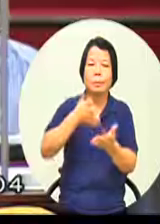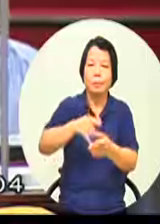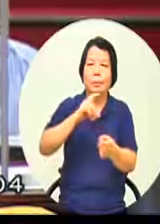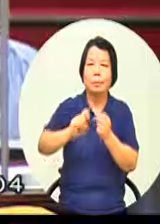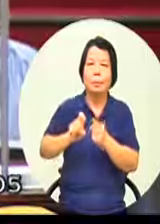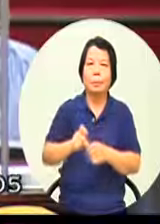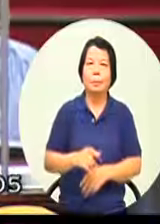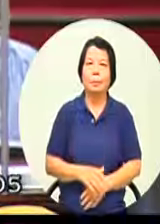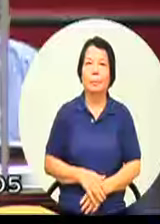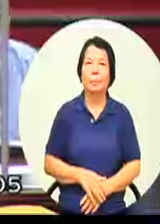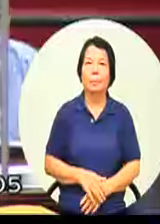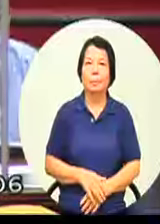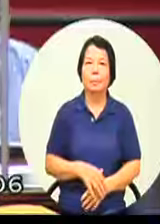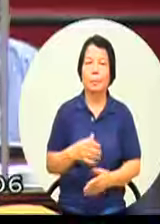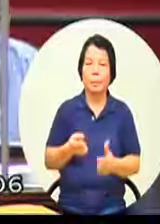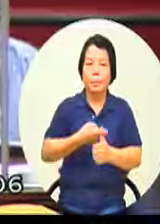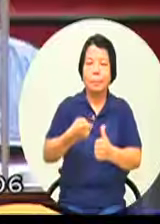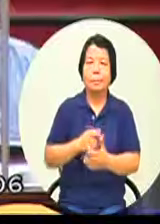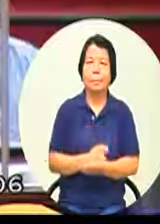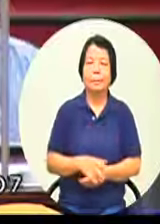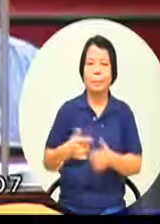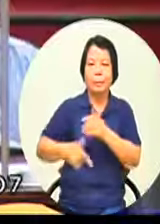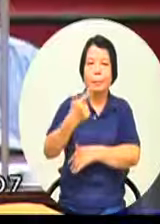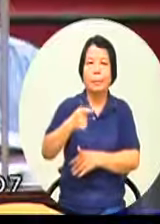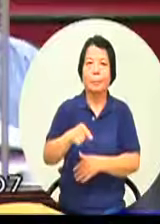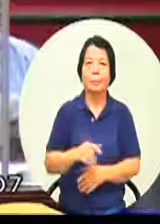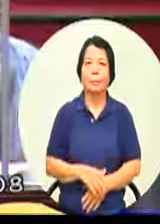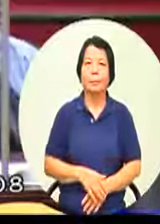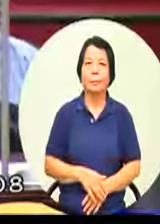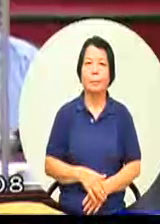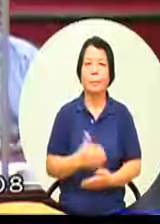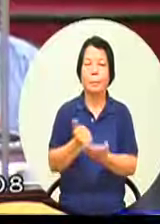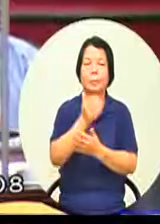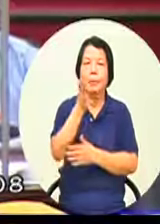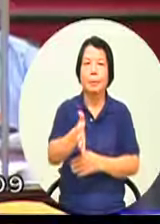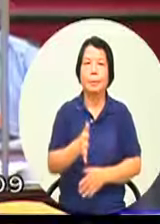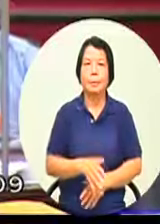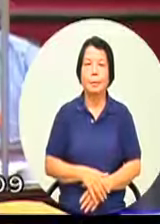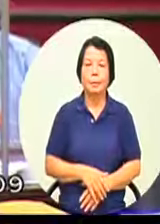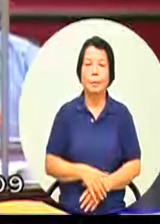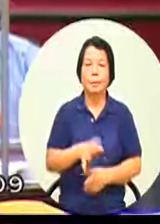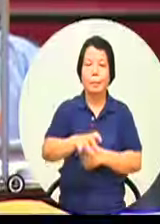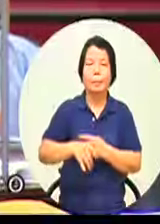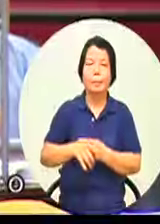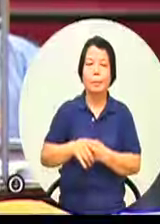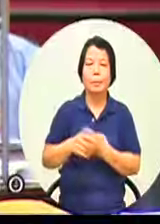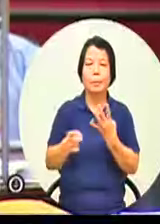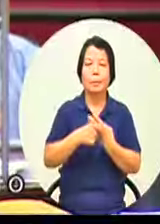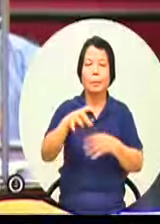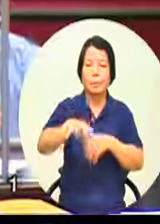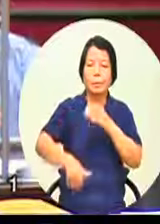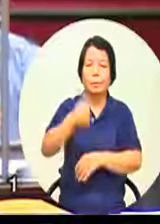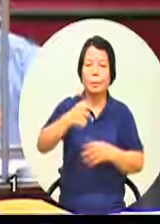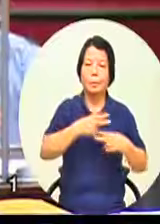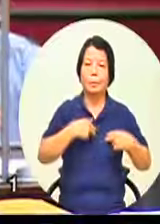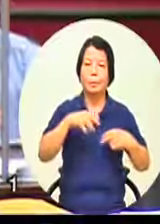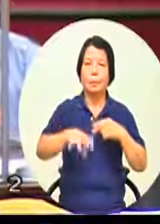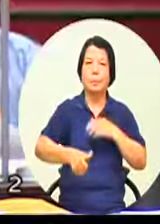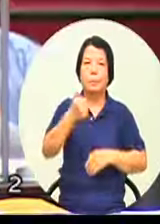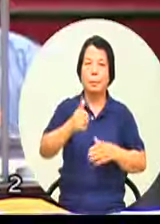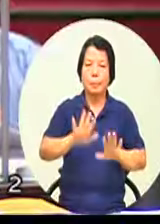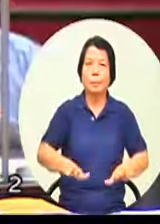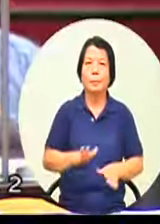谢哈。那个首先我很快的哈，我请教一下那个农业局蔡局长哈，局长，因为我今